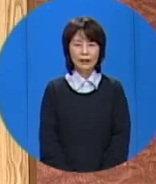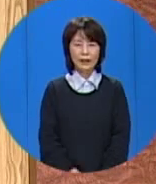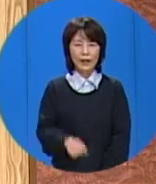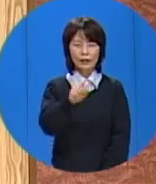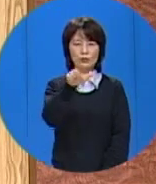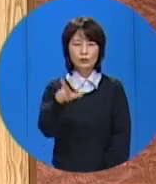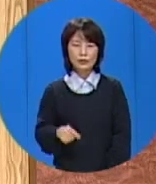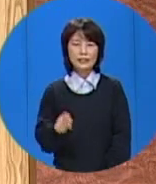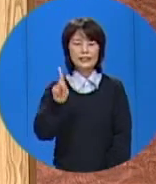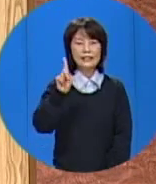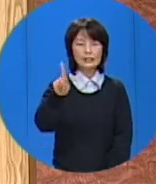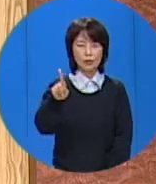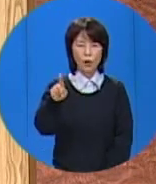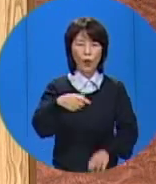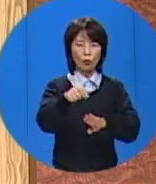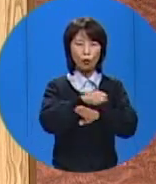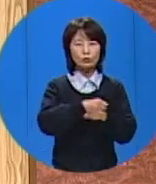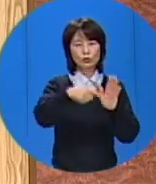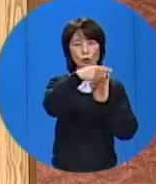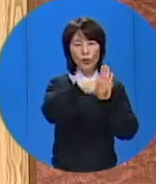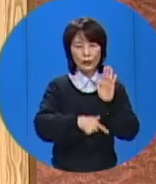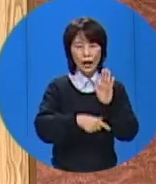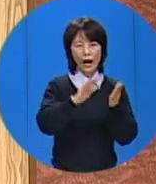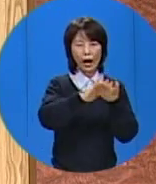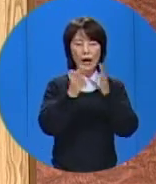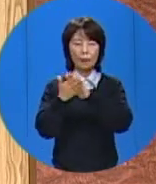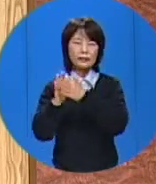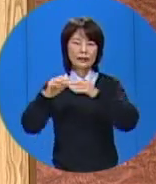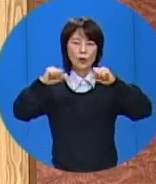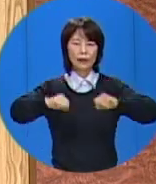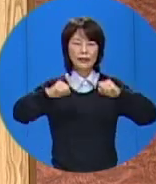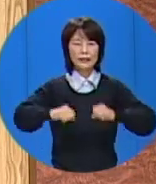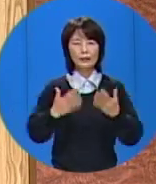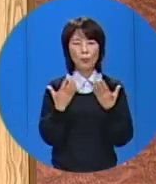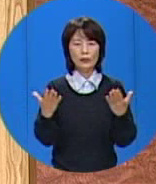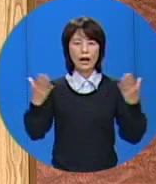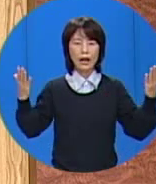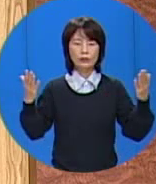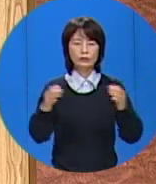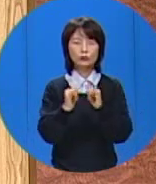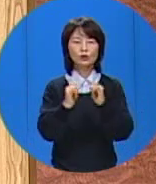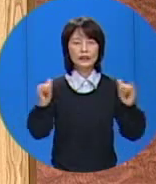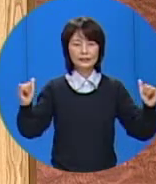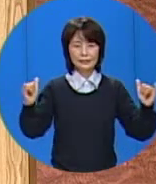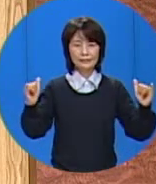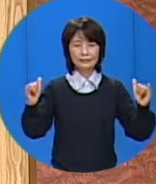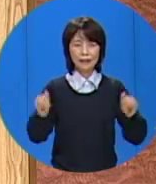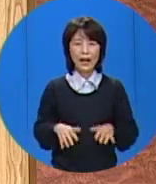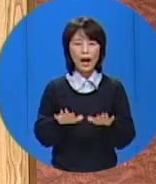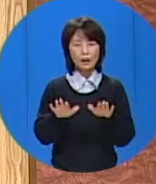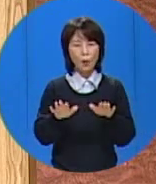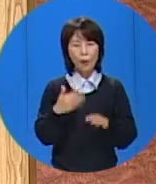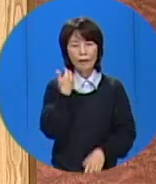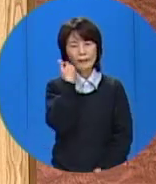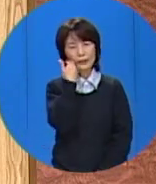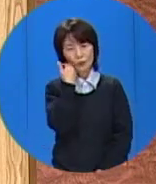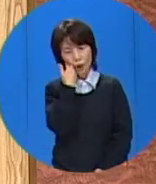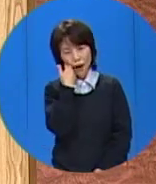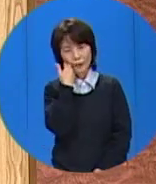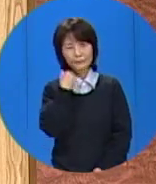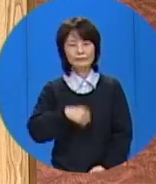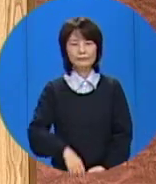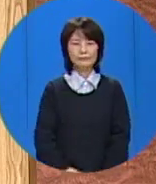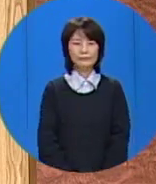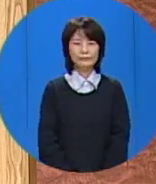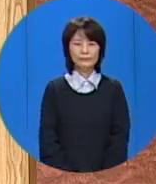月に一度の特集コーナー、街を元気にする達人たちです。今回はどんな達人が登場するのでしょ